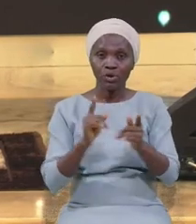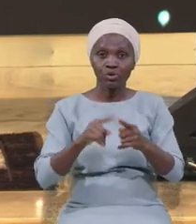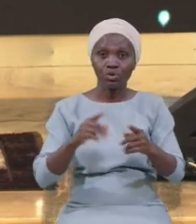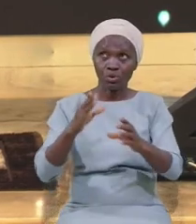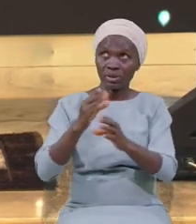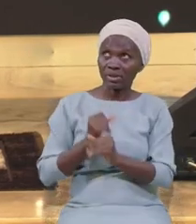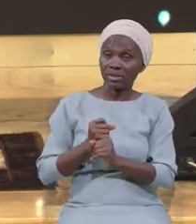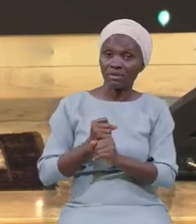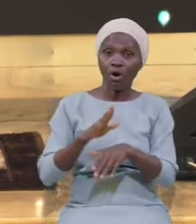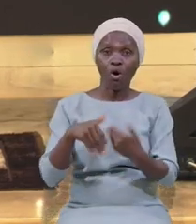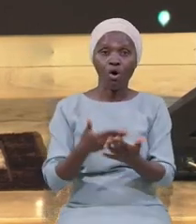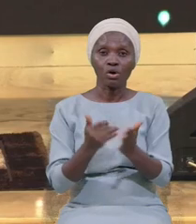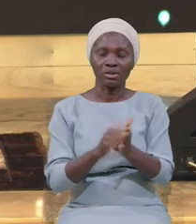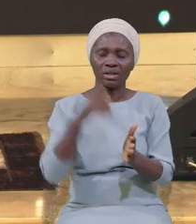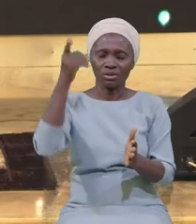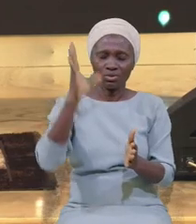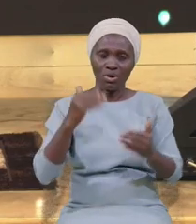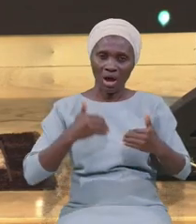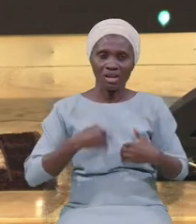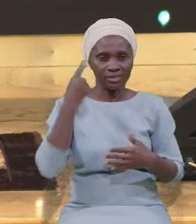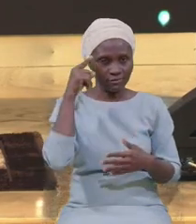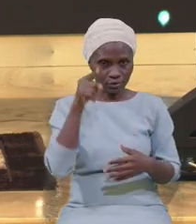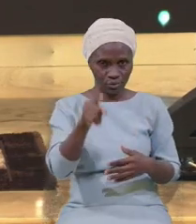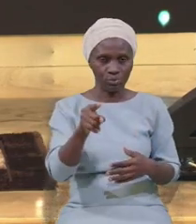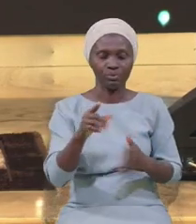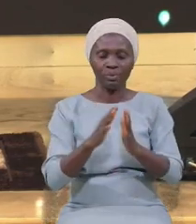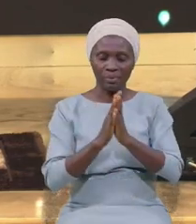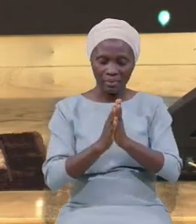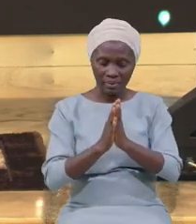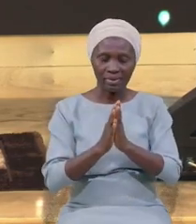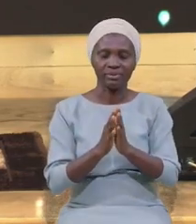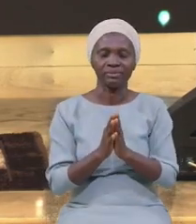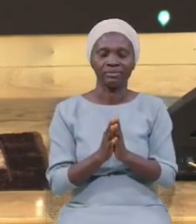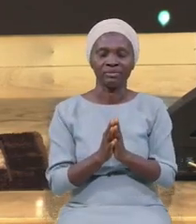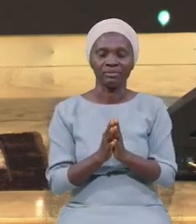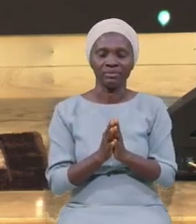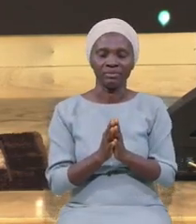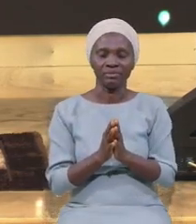à recevoir tout ce que le Seigneur a pour vous ce soir.